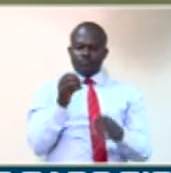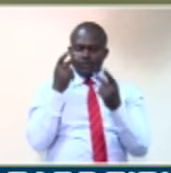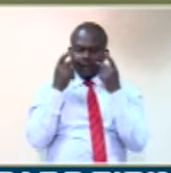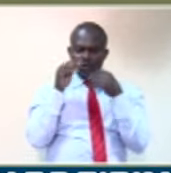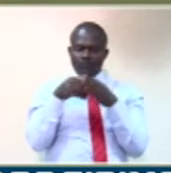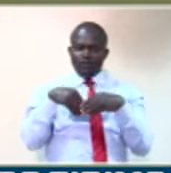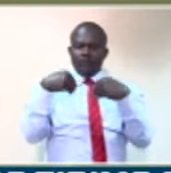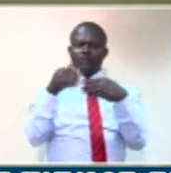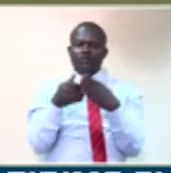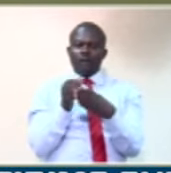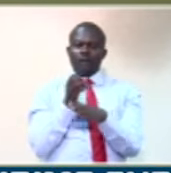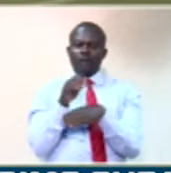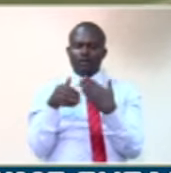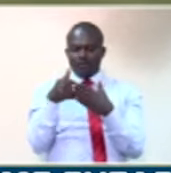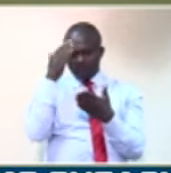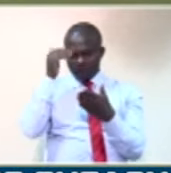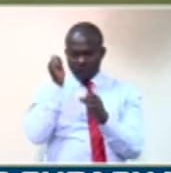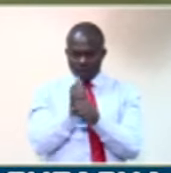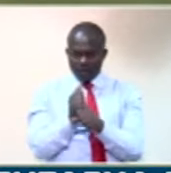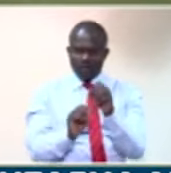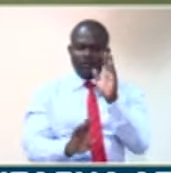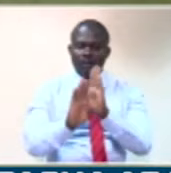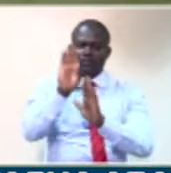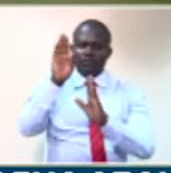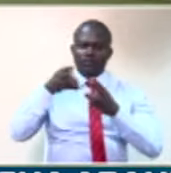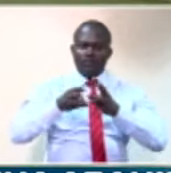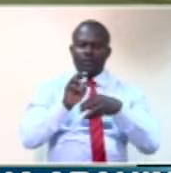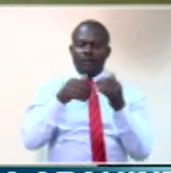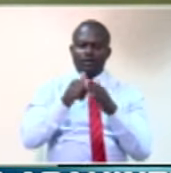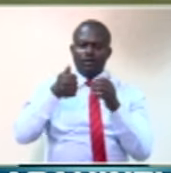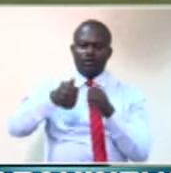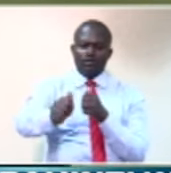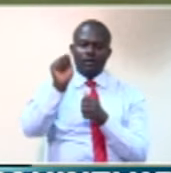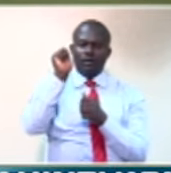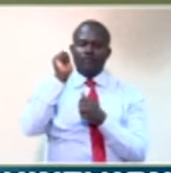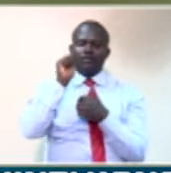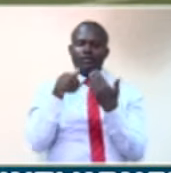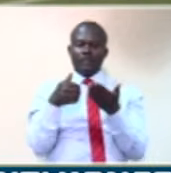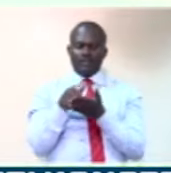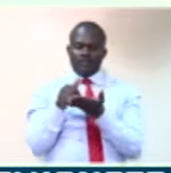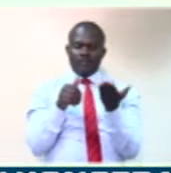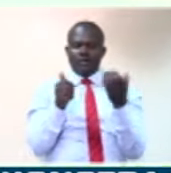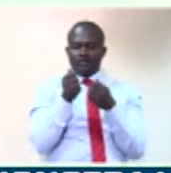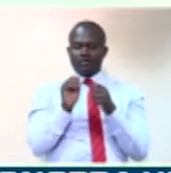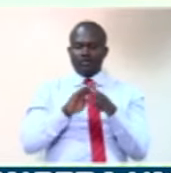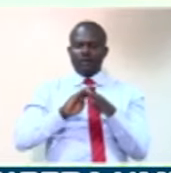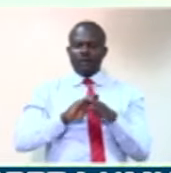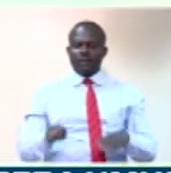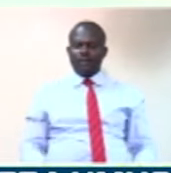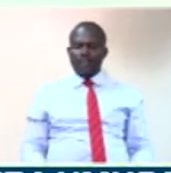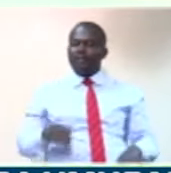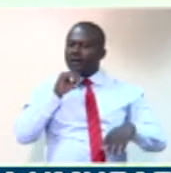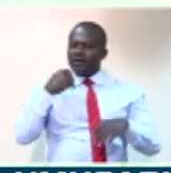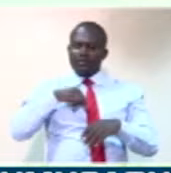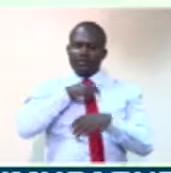no gutanga inama ku cyakorwa kugira ngo imikino itere imbere ku buryo ubwayo yakwikururira abashoramari. Ntabwo nkuye